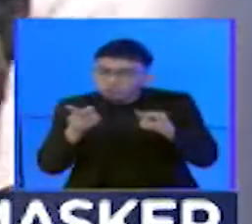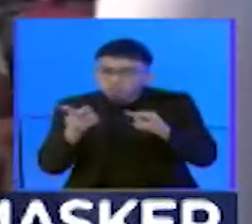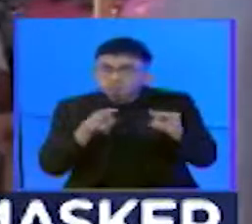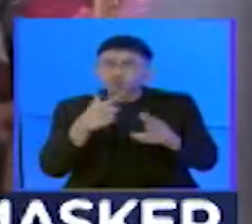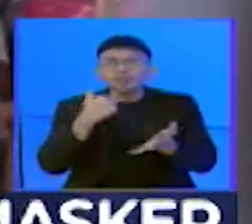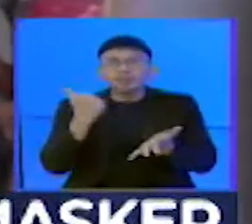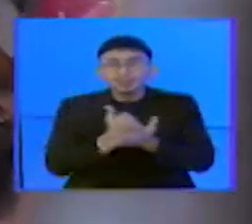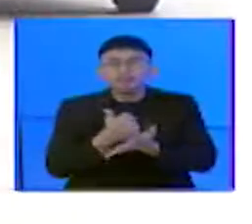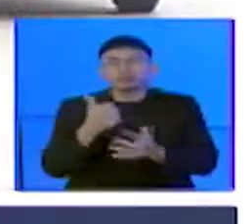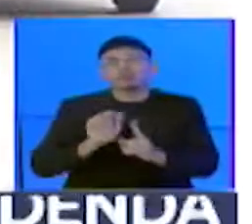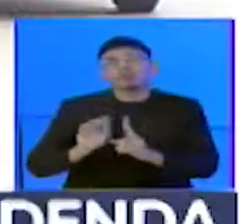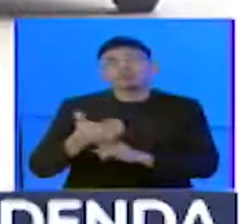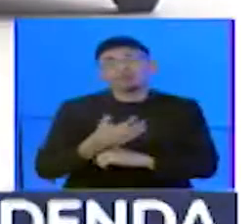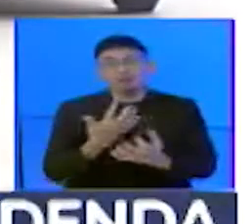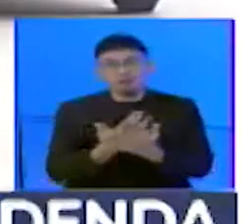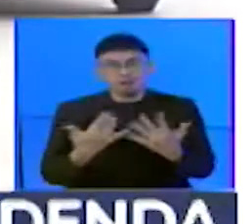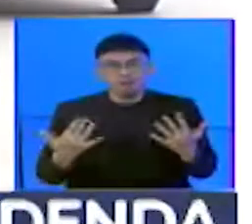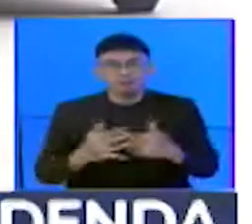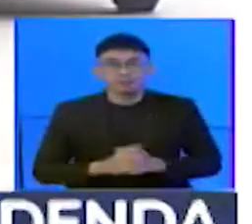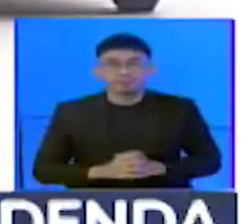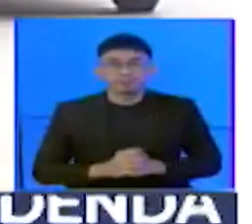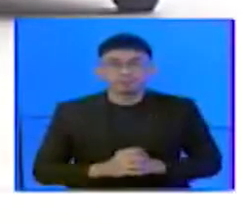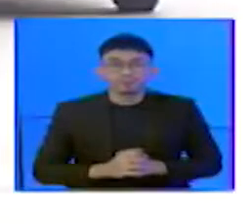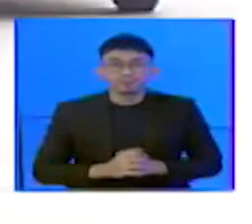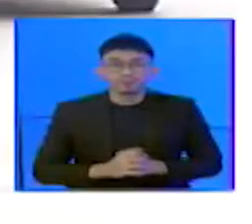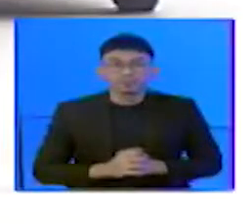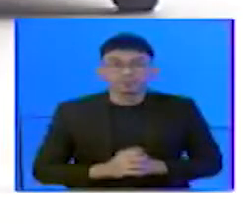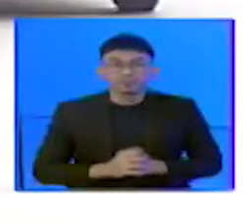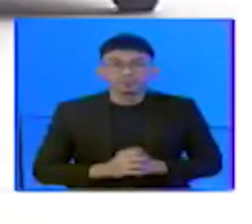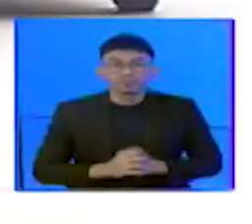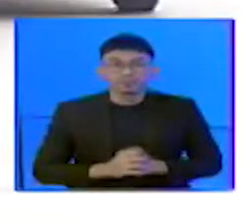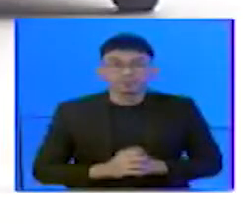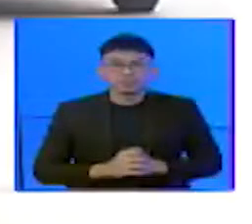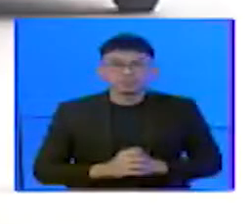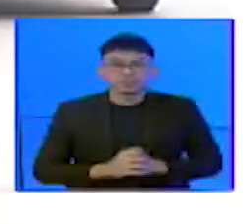warga negaranya sendiri dari Jakarta linecorp siguntur sementara di inews laporkan